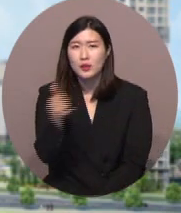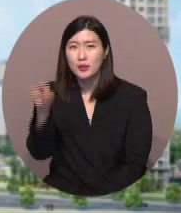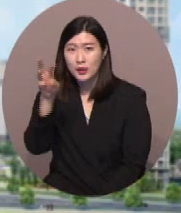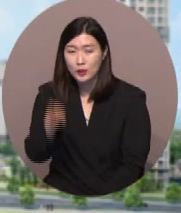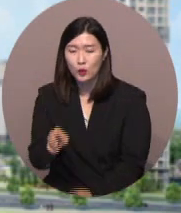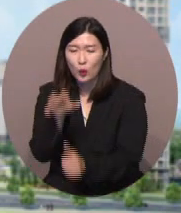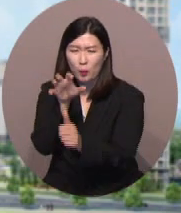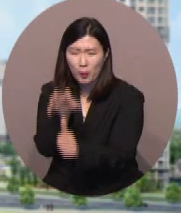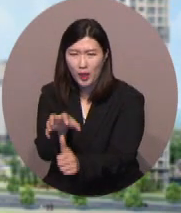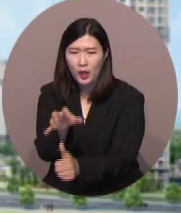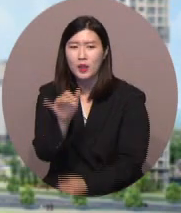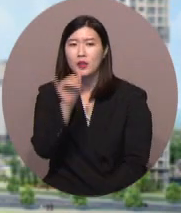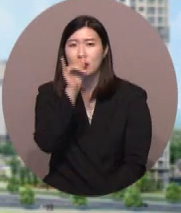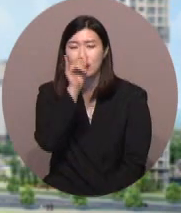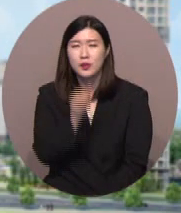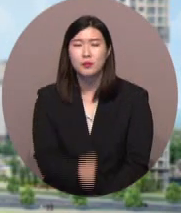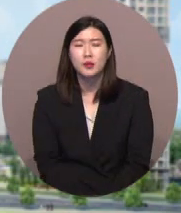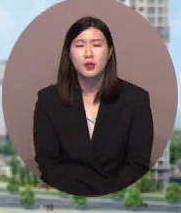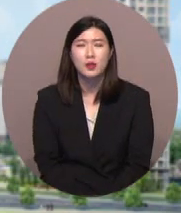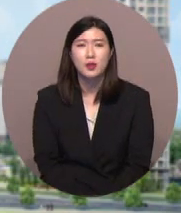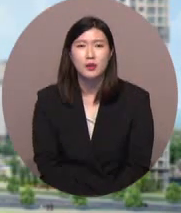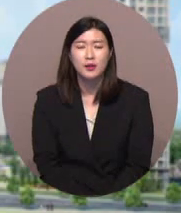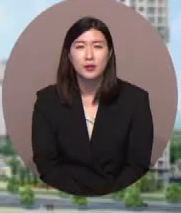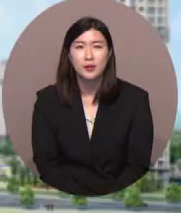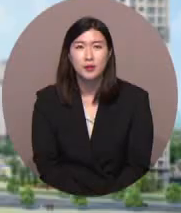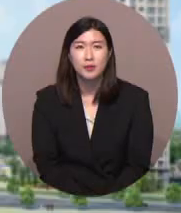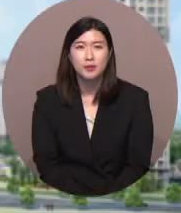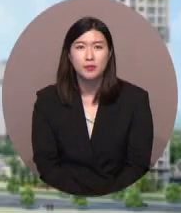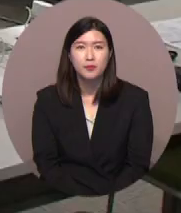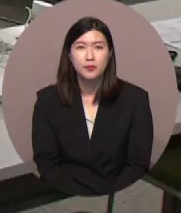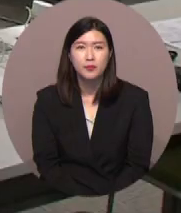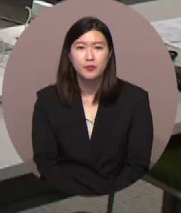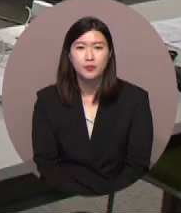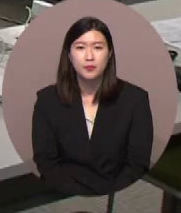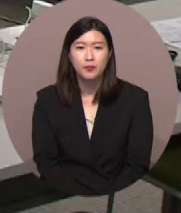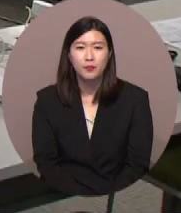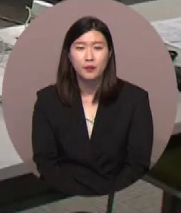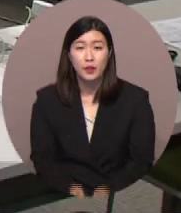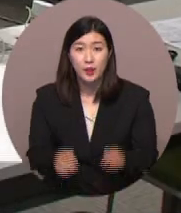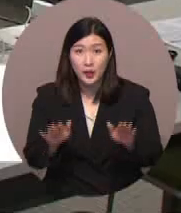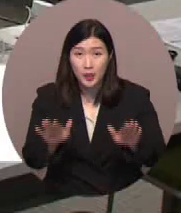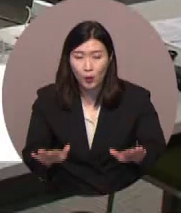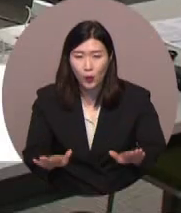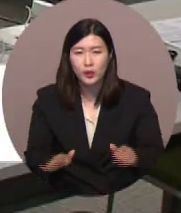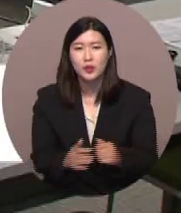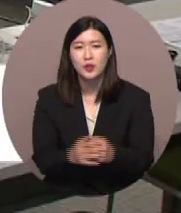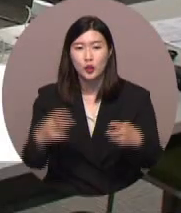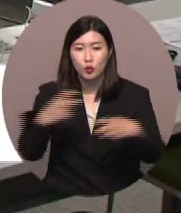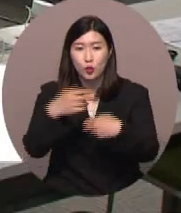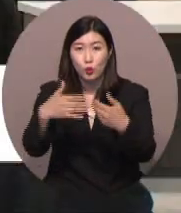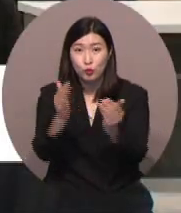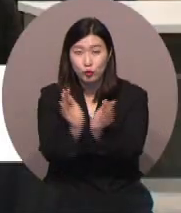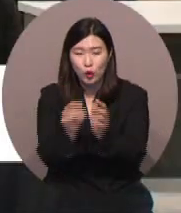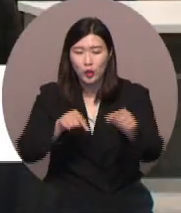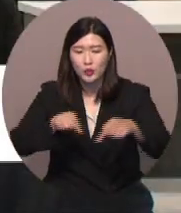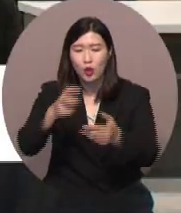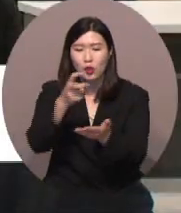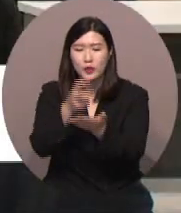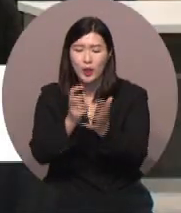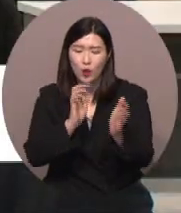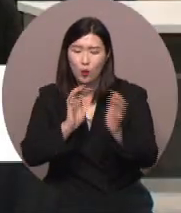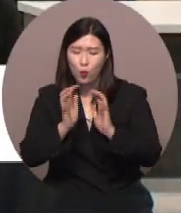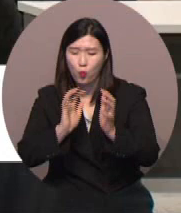대상 지역에 추가로 투기 과열 식으로 규제를 받아왔습니다 새 정부 출범 이후 처음 열린 국토교통부 죽어 정책 심의